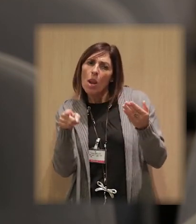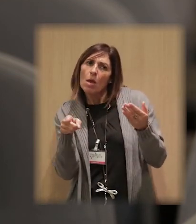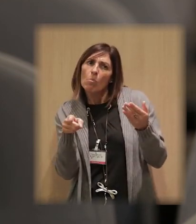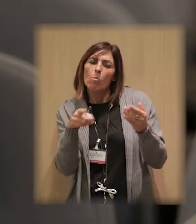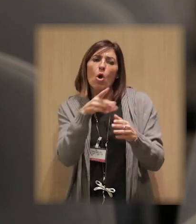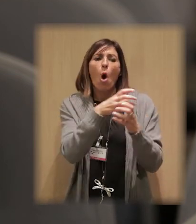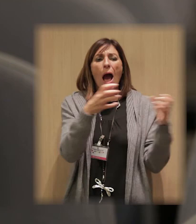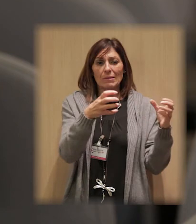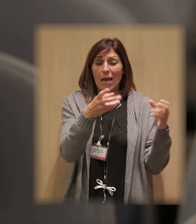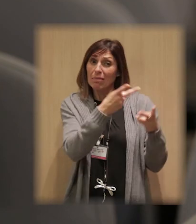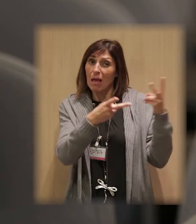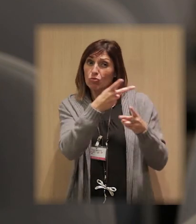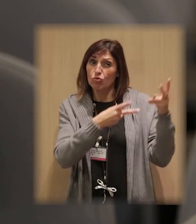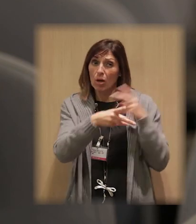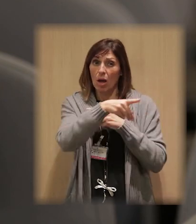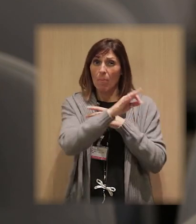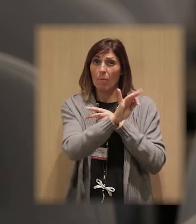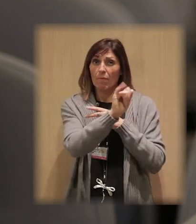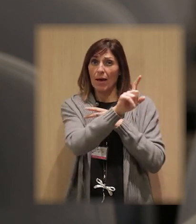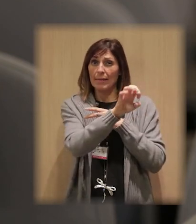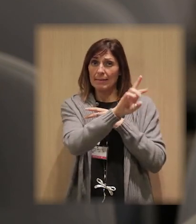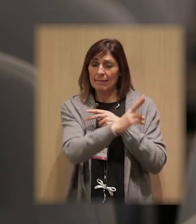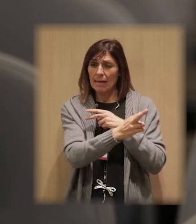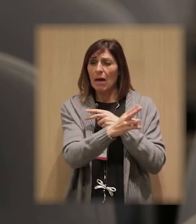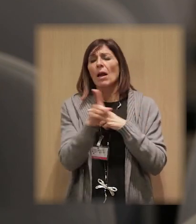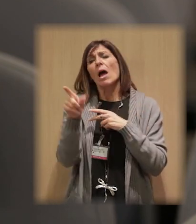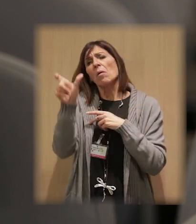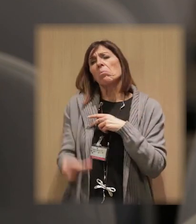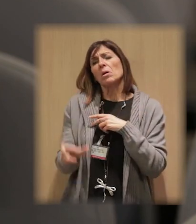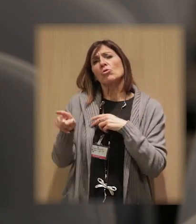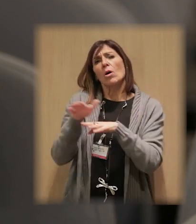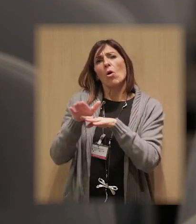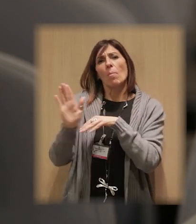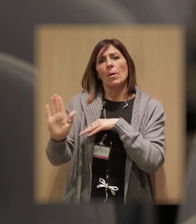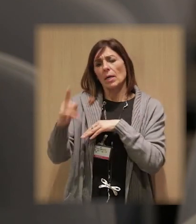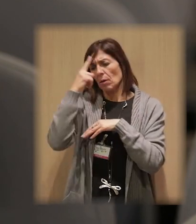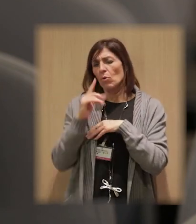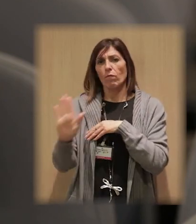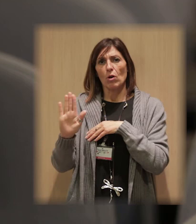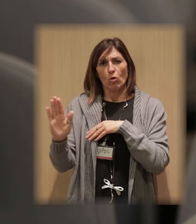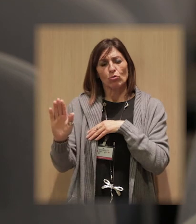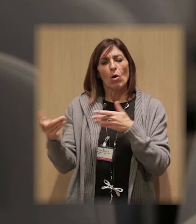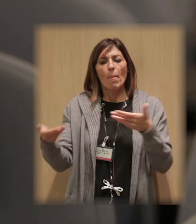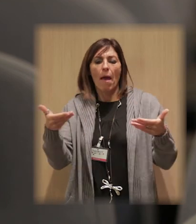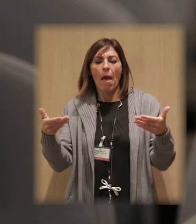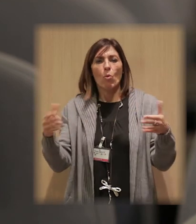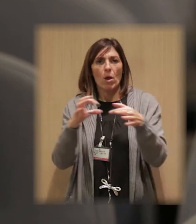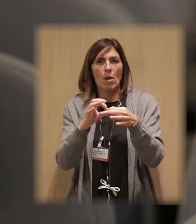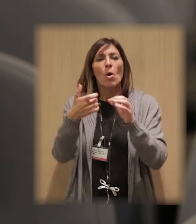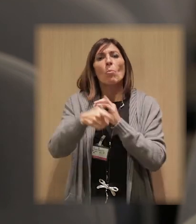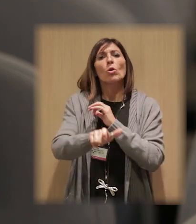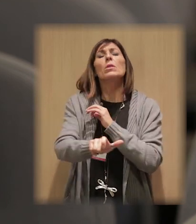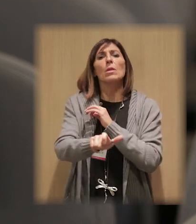cerca e la risorsa con il suo profilo e le sue competenze, perché nelle nostre selezioni la persona è